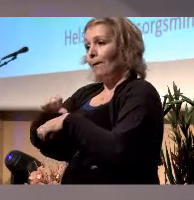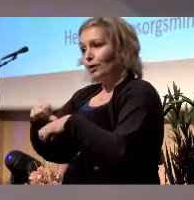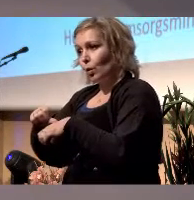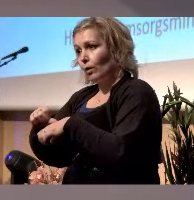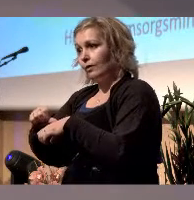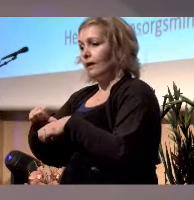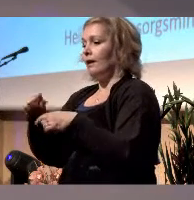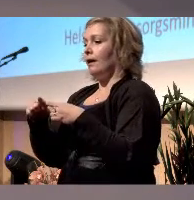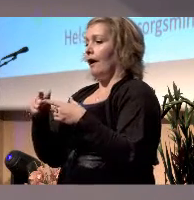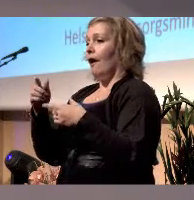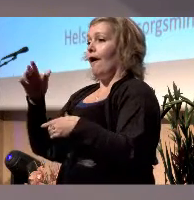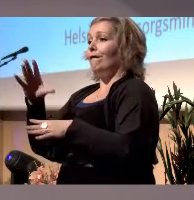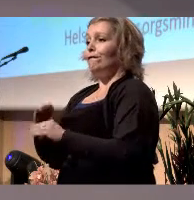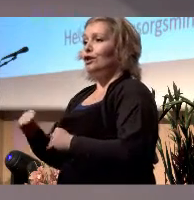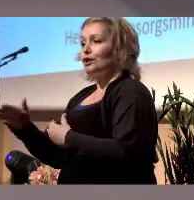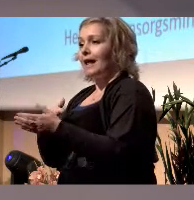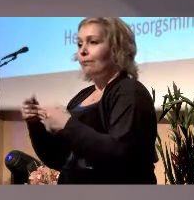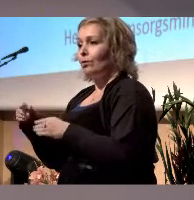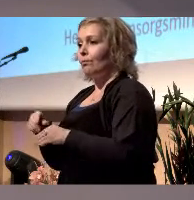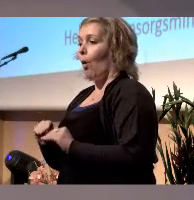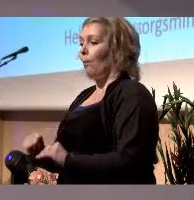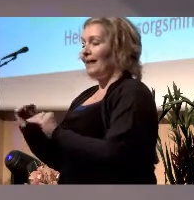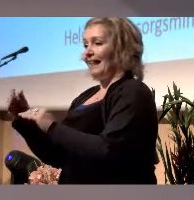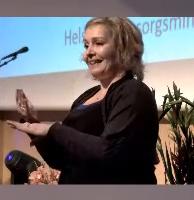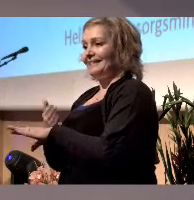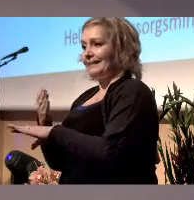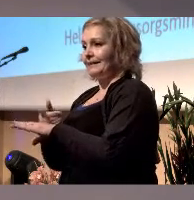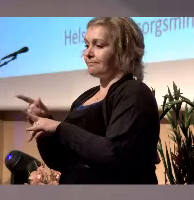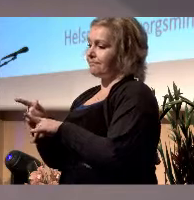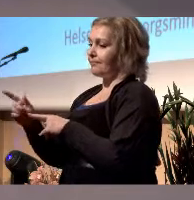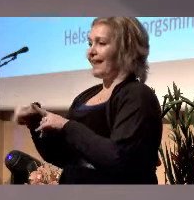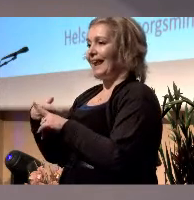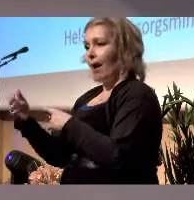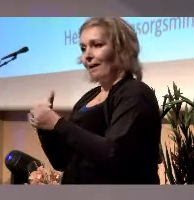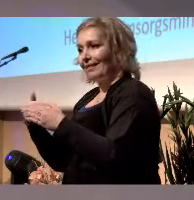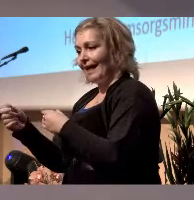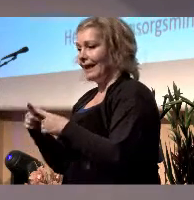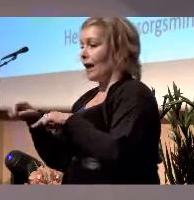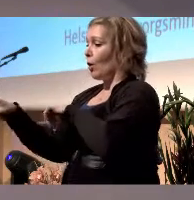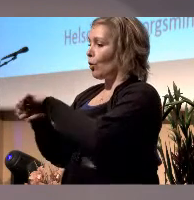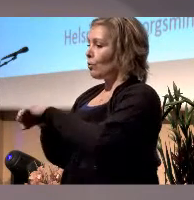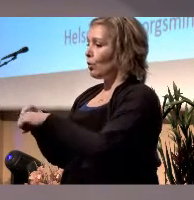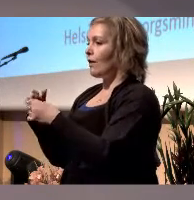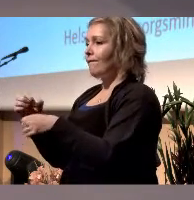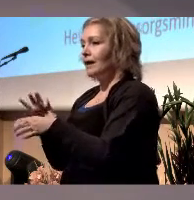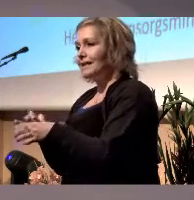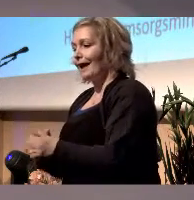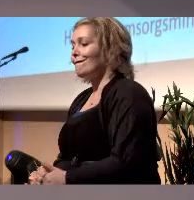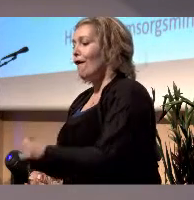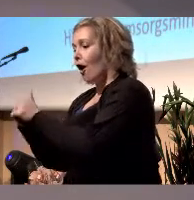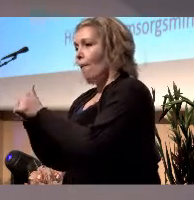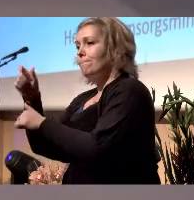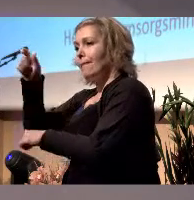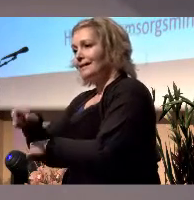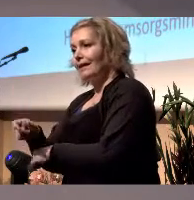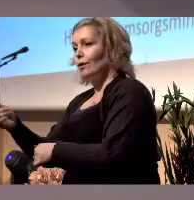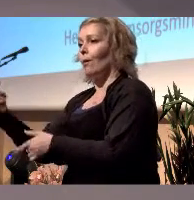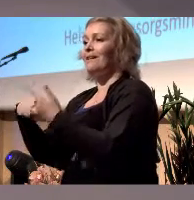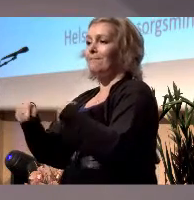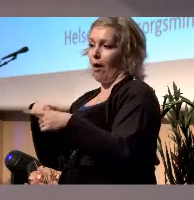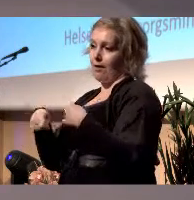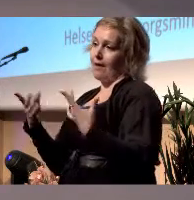operasjonen. Fysioterapeuten på opptreningssenteret tar seg av rehabilitering. Kommune og fastlege følger opp når pasienten kommer